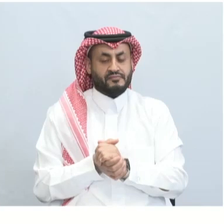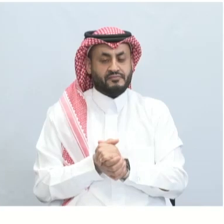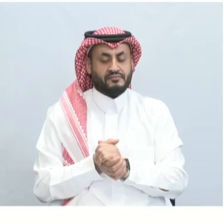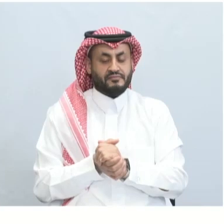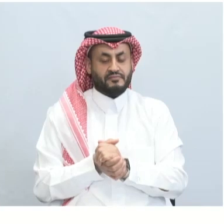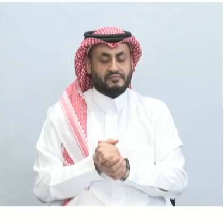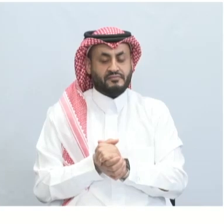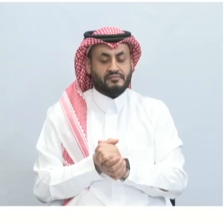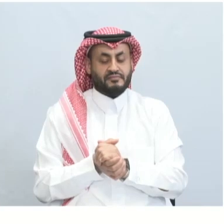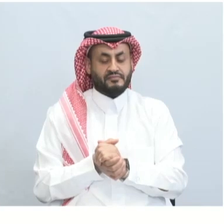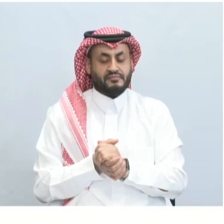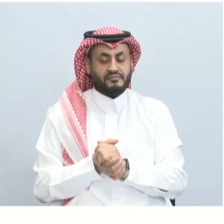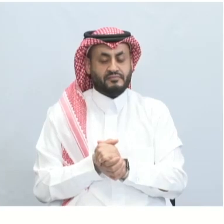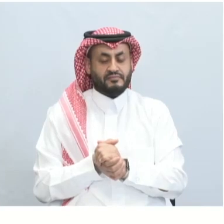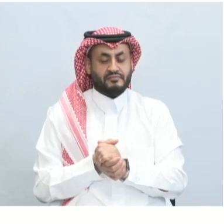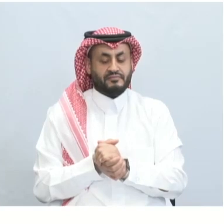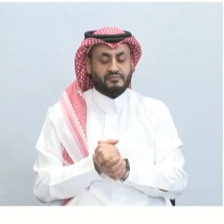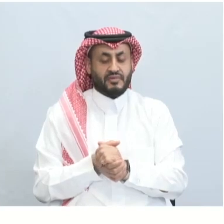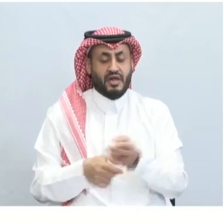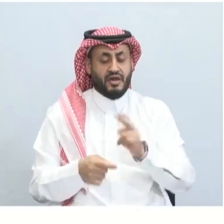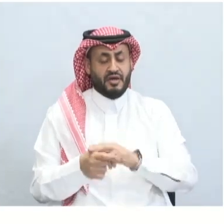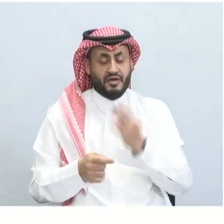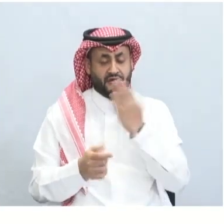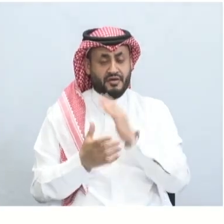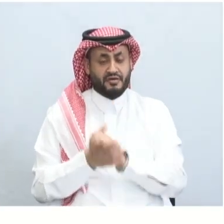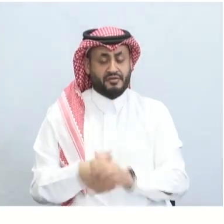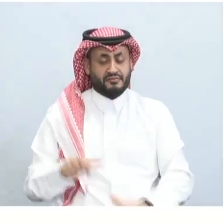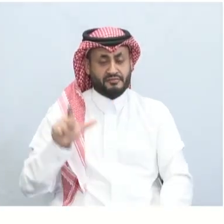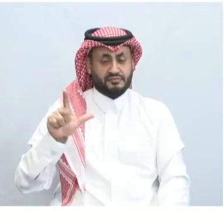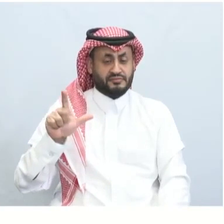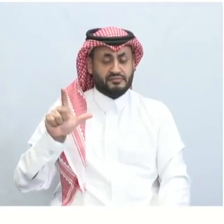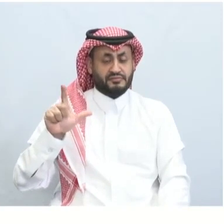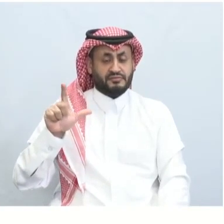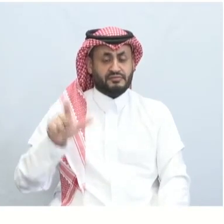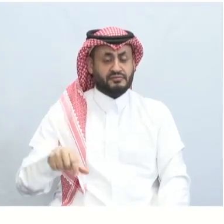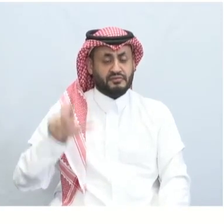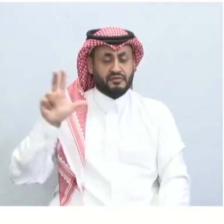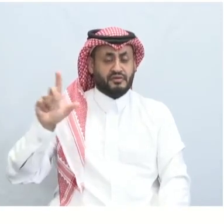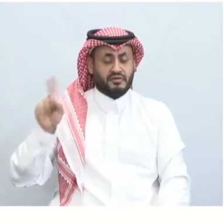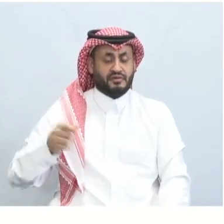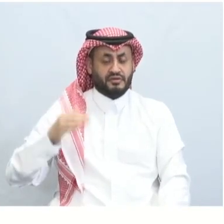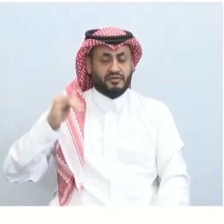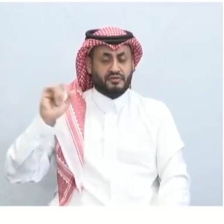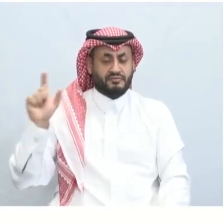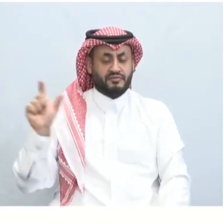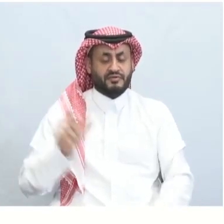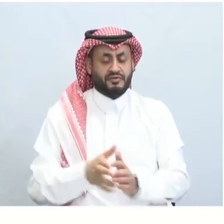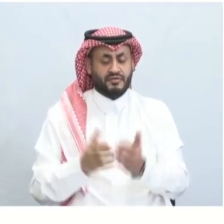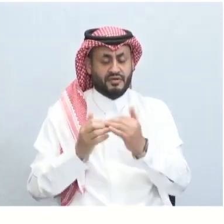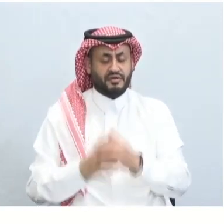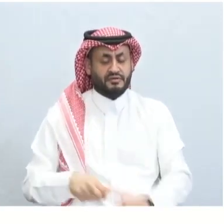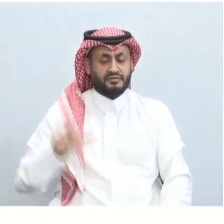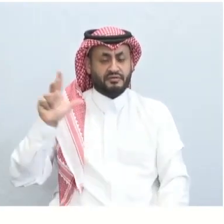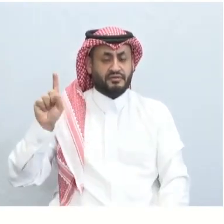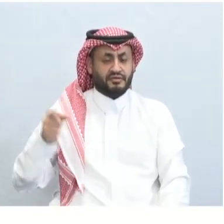من اسماء الله المعنى ذي الرحمه الواسعه لجميع الخلق ف ومعنى الرحيم ذي